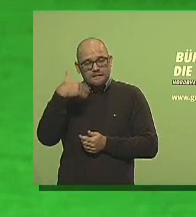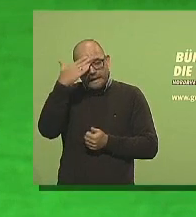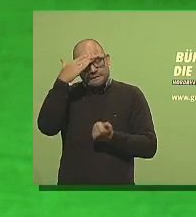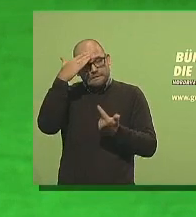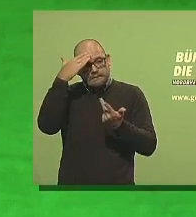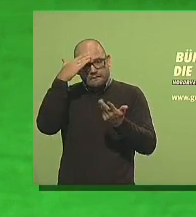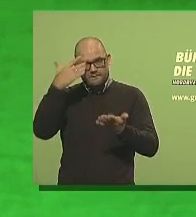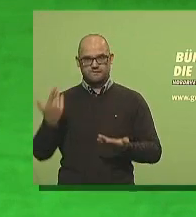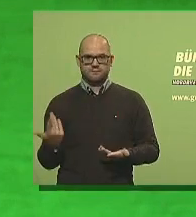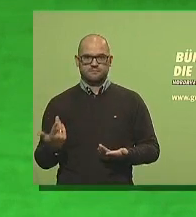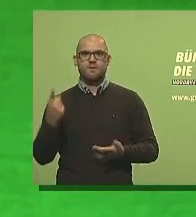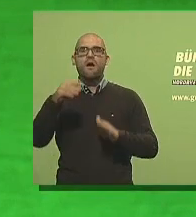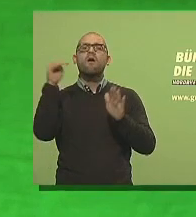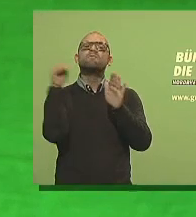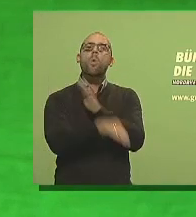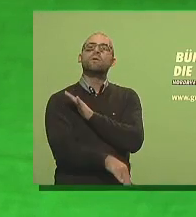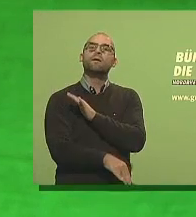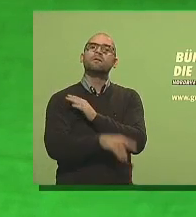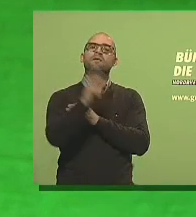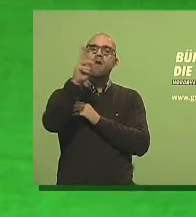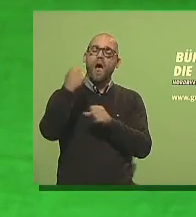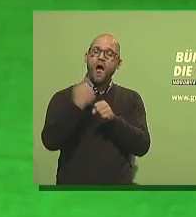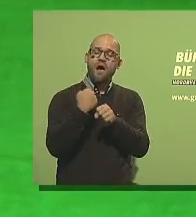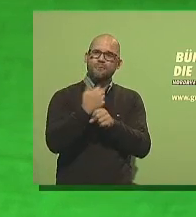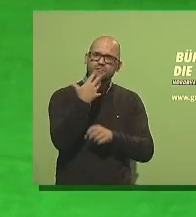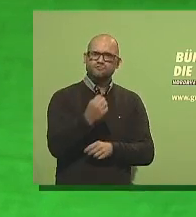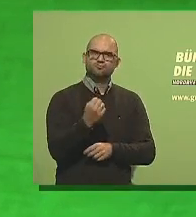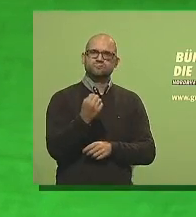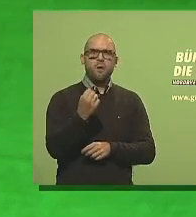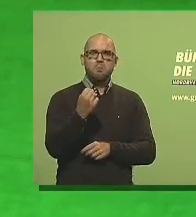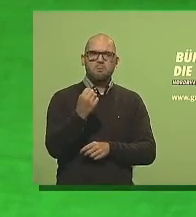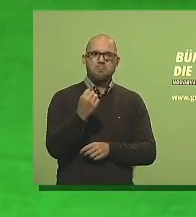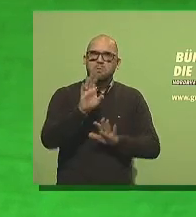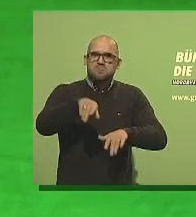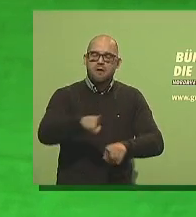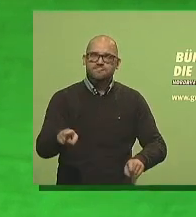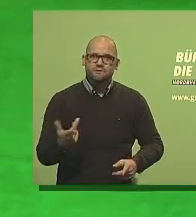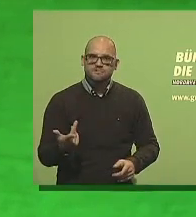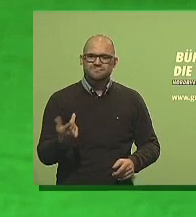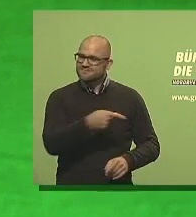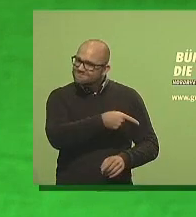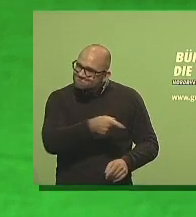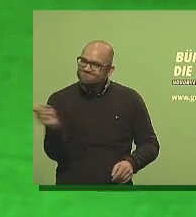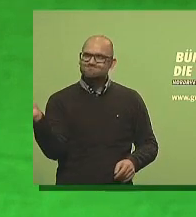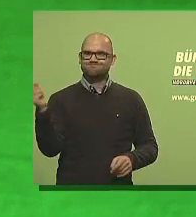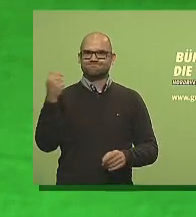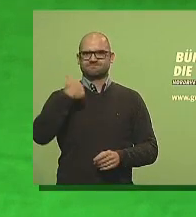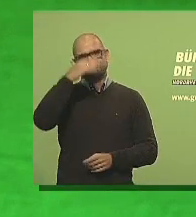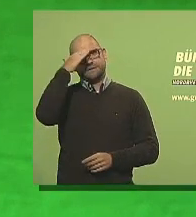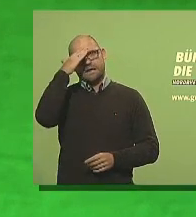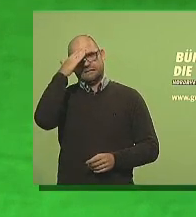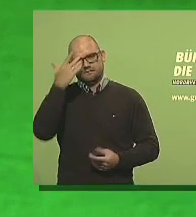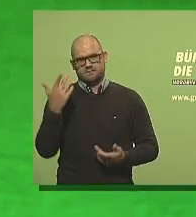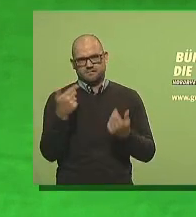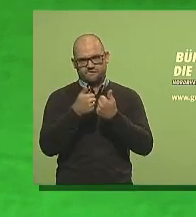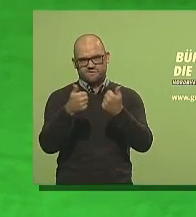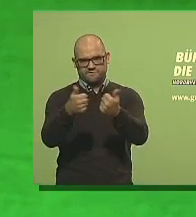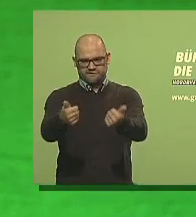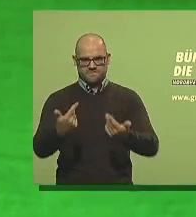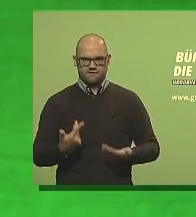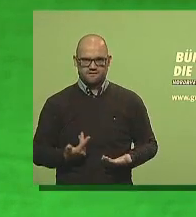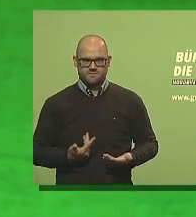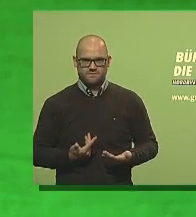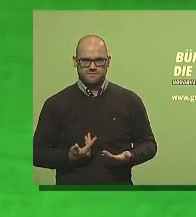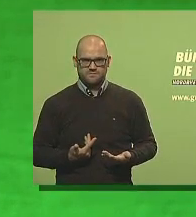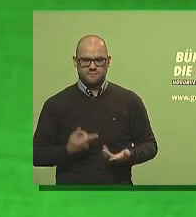gerne arbeiten will, aber nicht darf. Wir wollen, dass alle Kinder ihre Talente entdecken können, auch wenn ihre